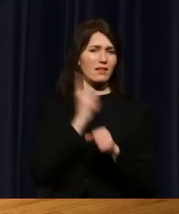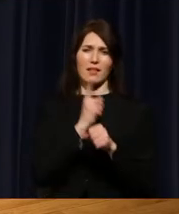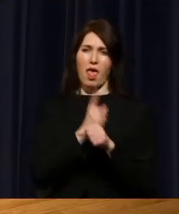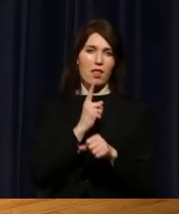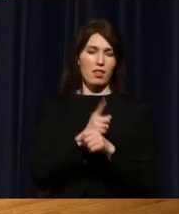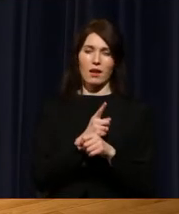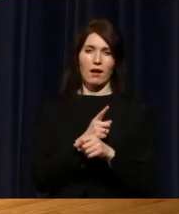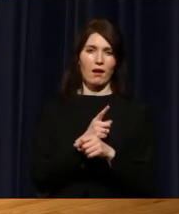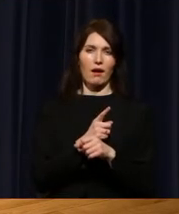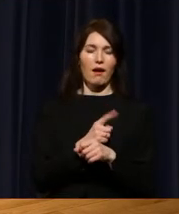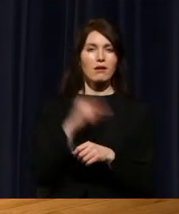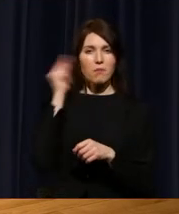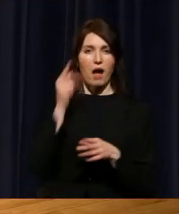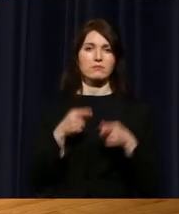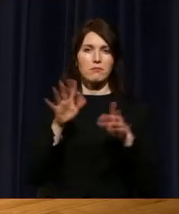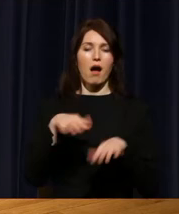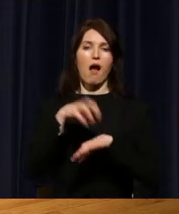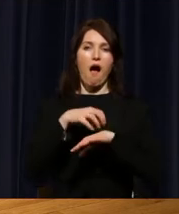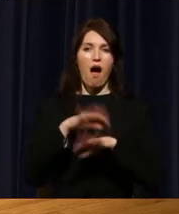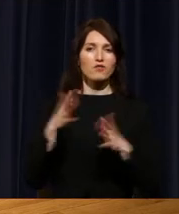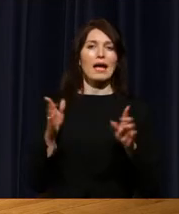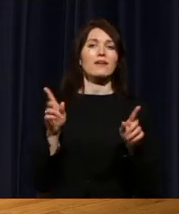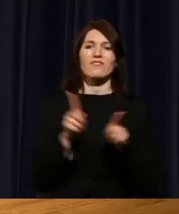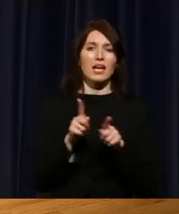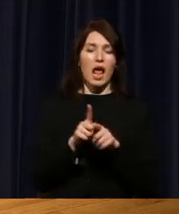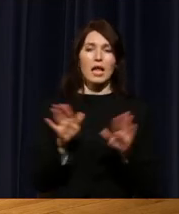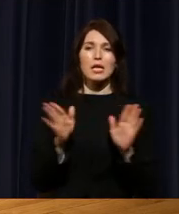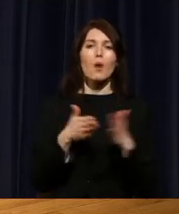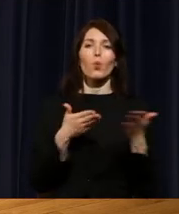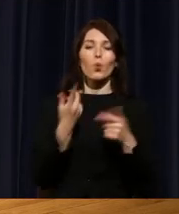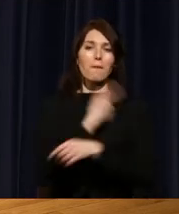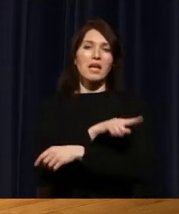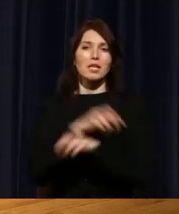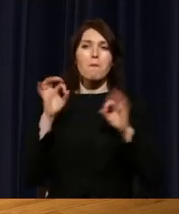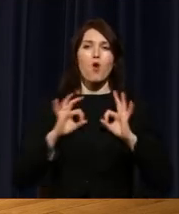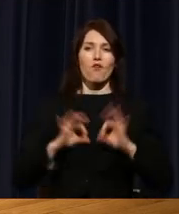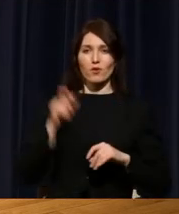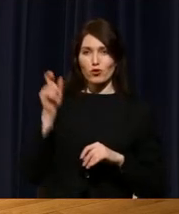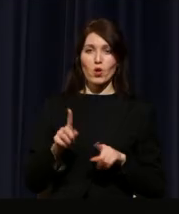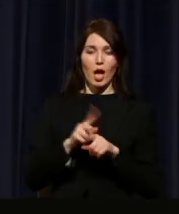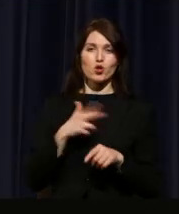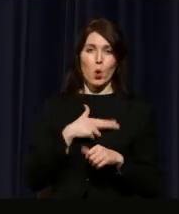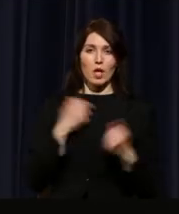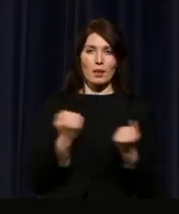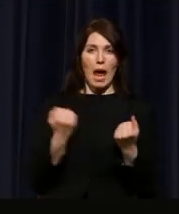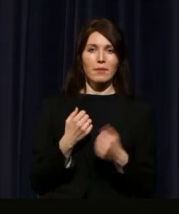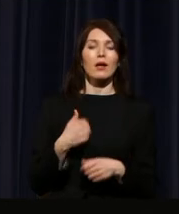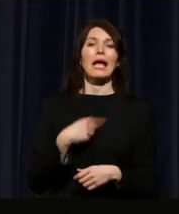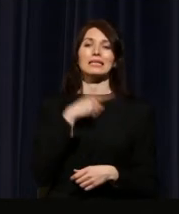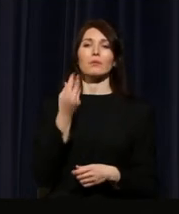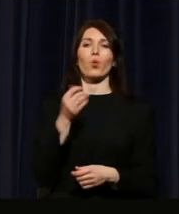iet studēt par ārstu vai jebkuru medicīnas profesionālu. Es domāju, arī šeit arī par sociālo darbinieku ar uzstādījumu es